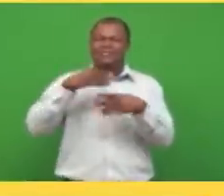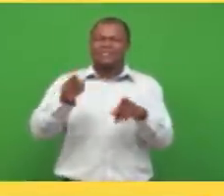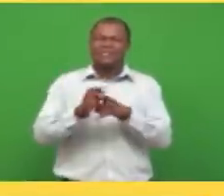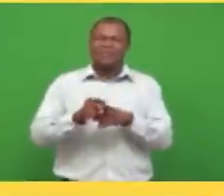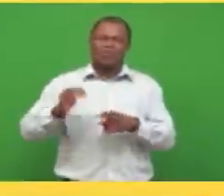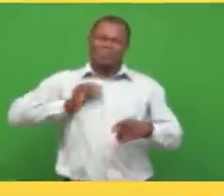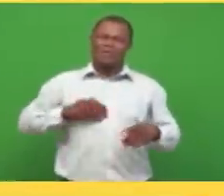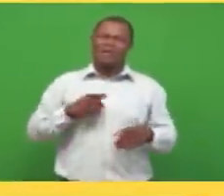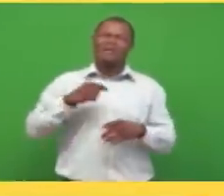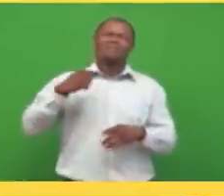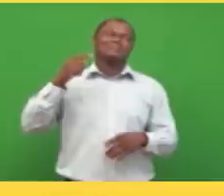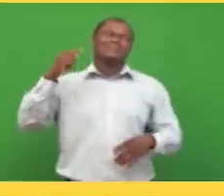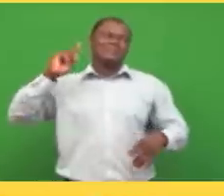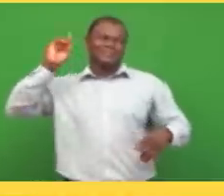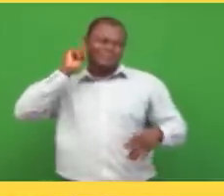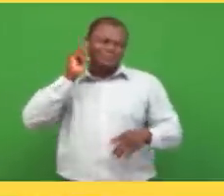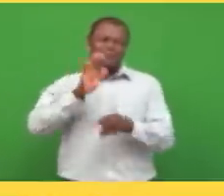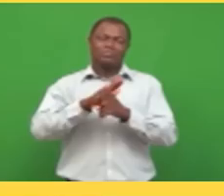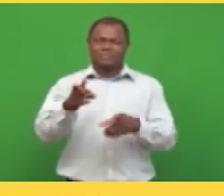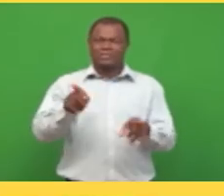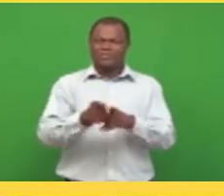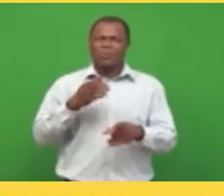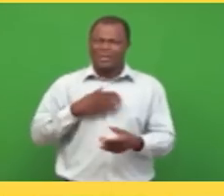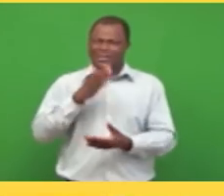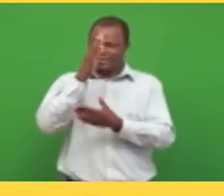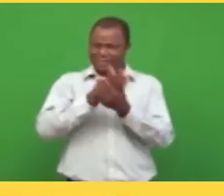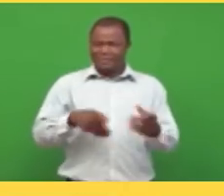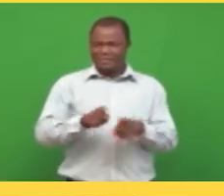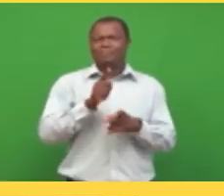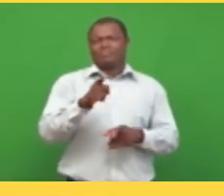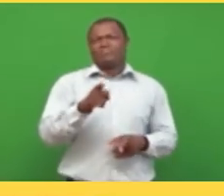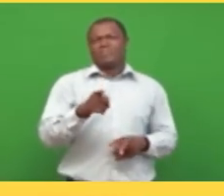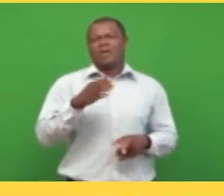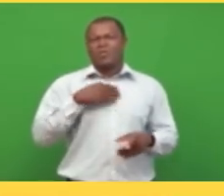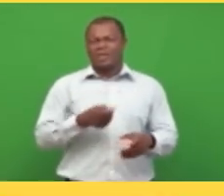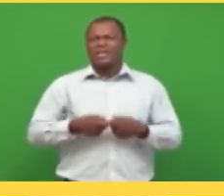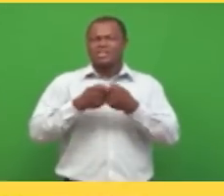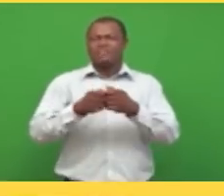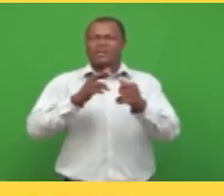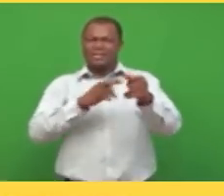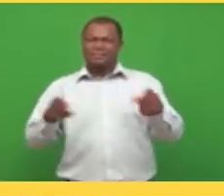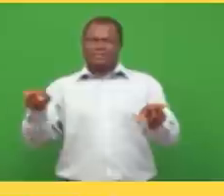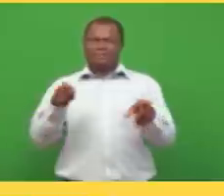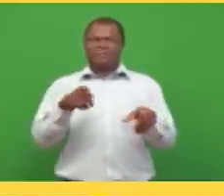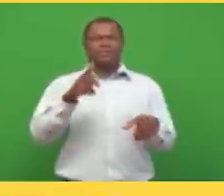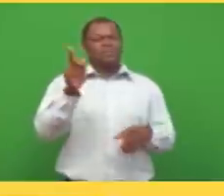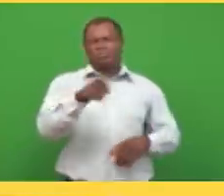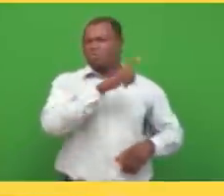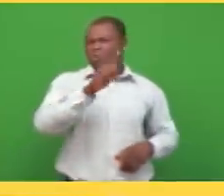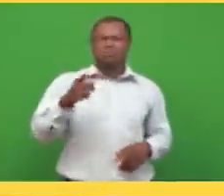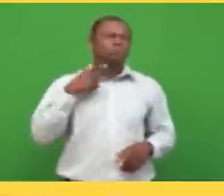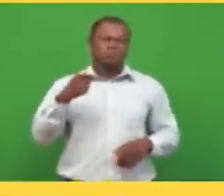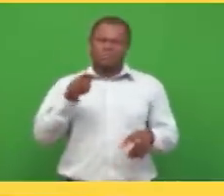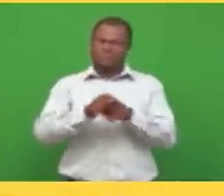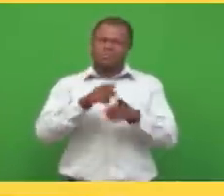vakadzi vanoshanja sana deraira vanenge vatotaimira ipfuma imwe inoita kuti vanhu vataimire kungopawo kwako wokwako maitire